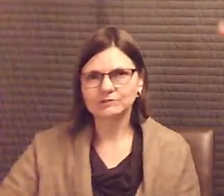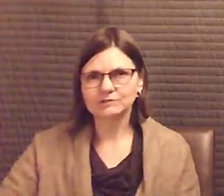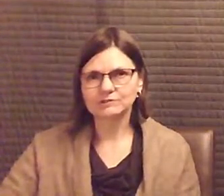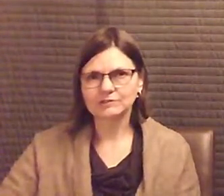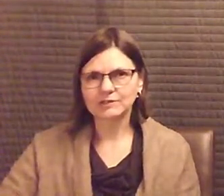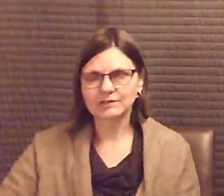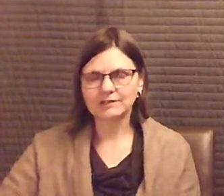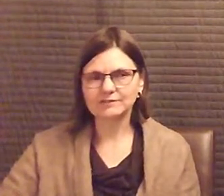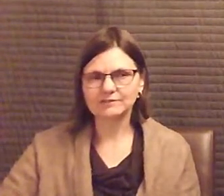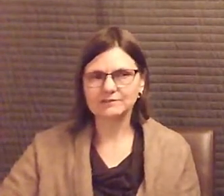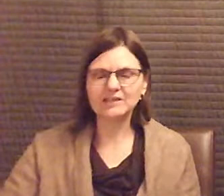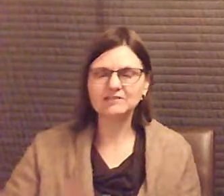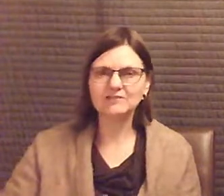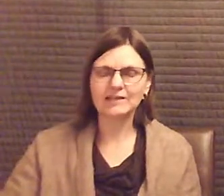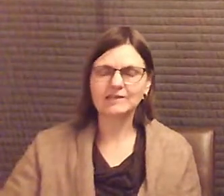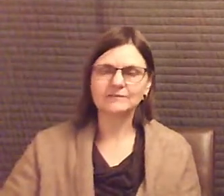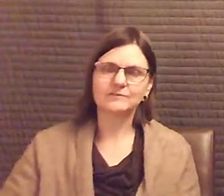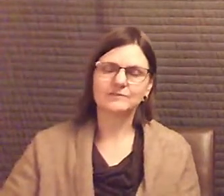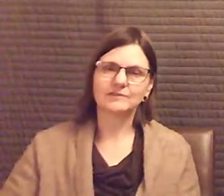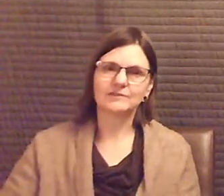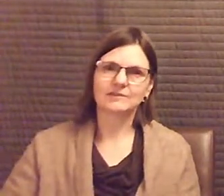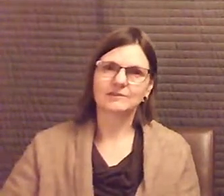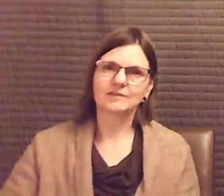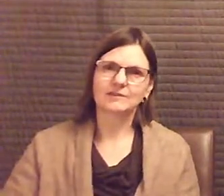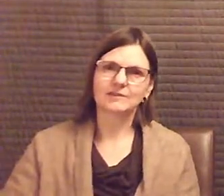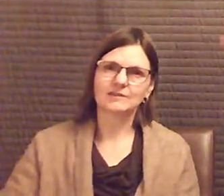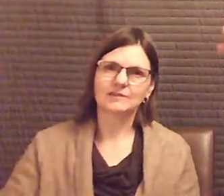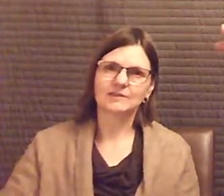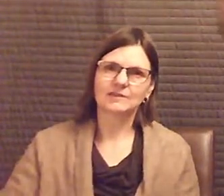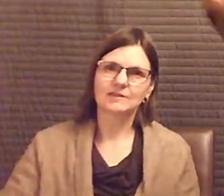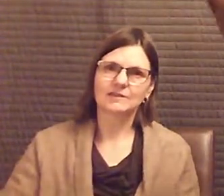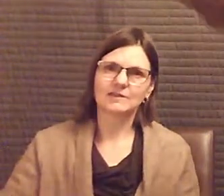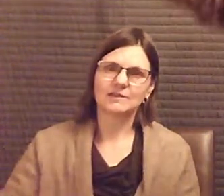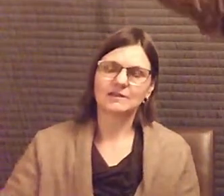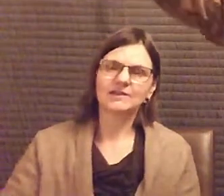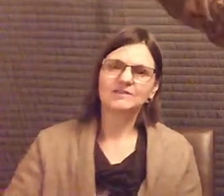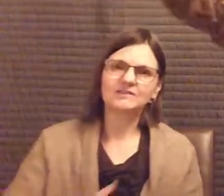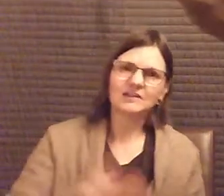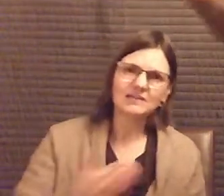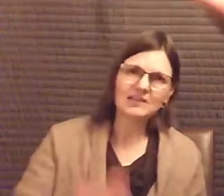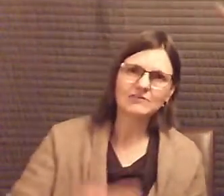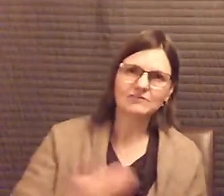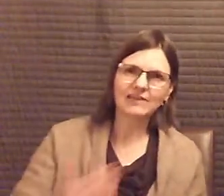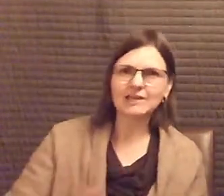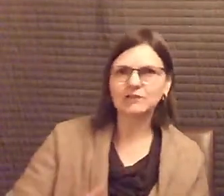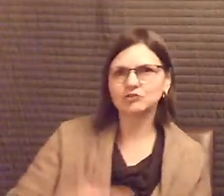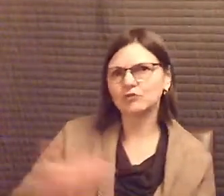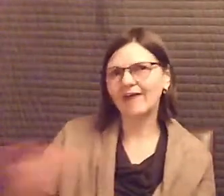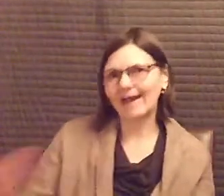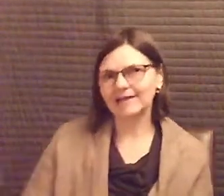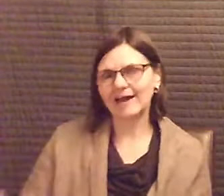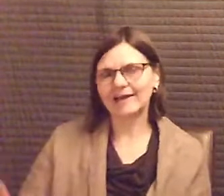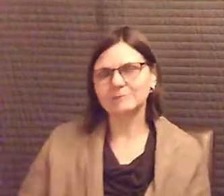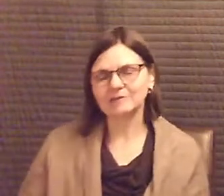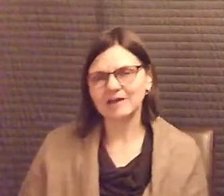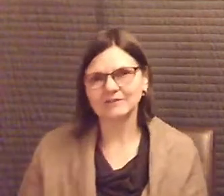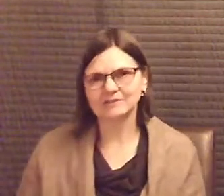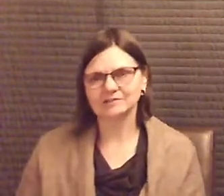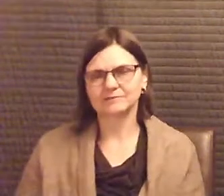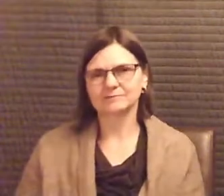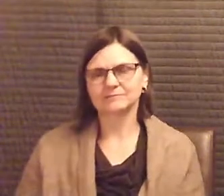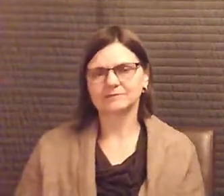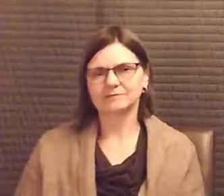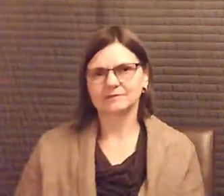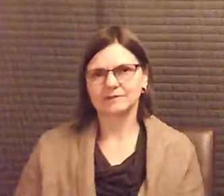wilhemus is niet willen doen kom net langs 11 toe aan hadden zich niet willen toewijden aan iemand anders